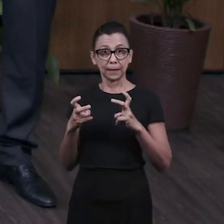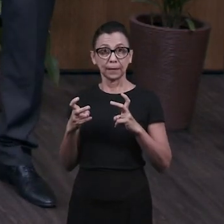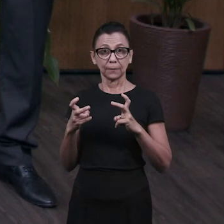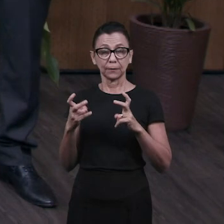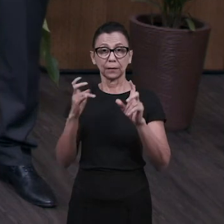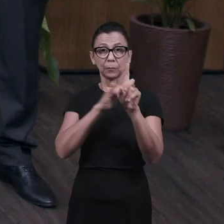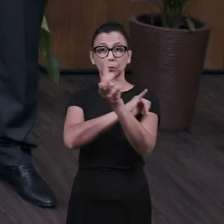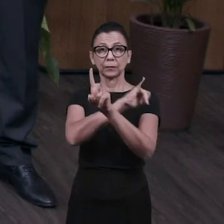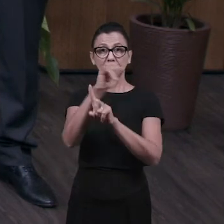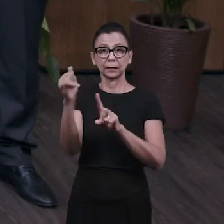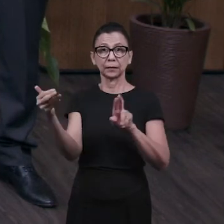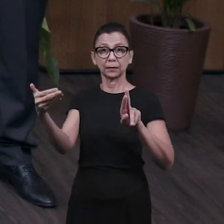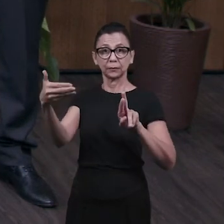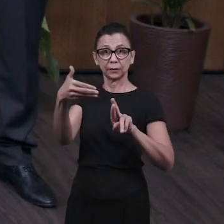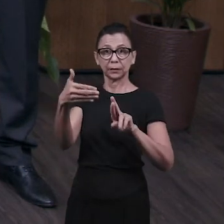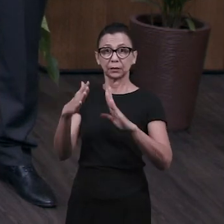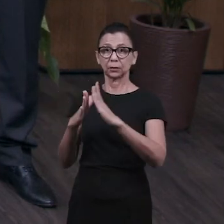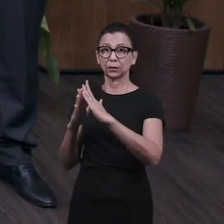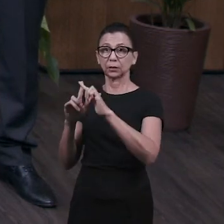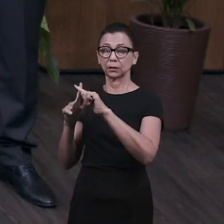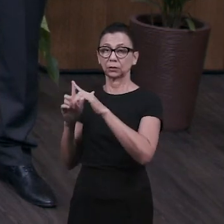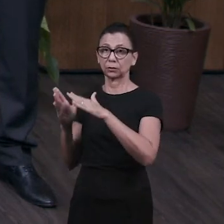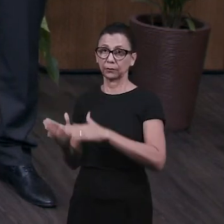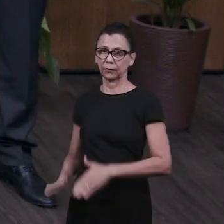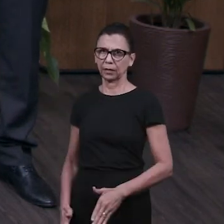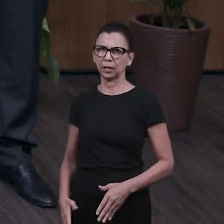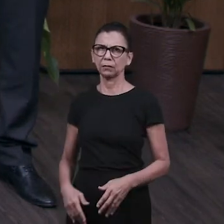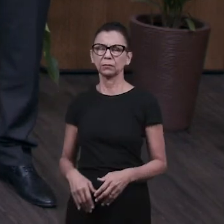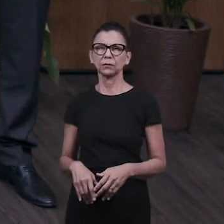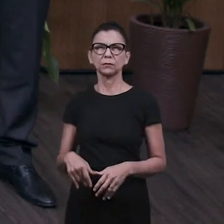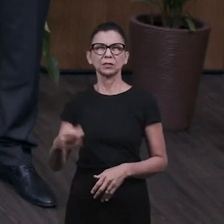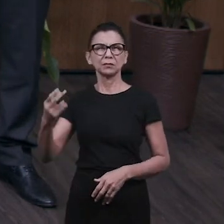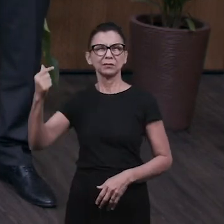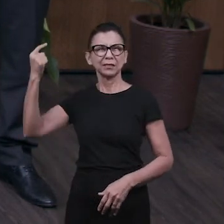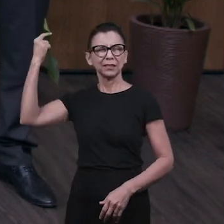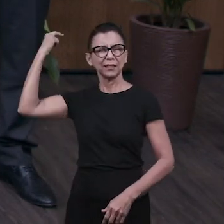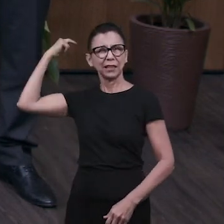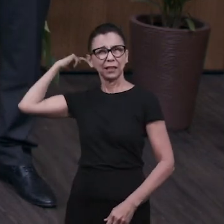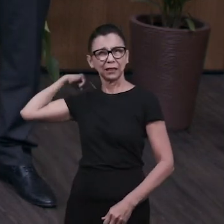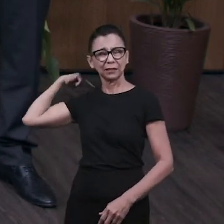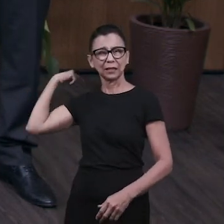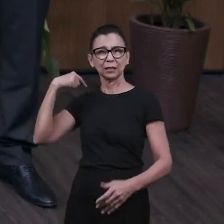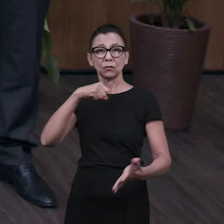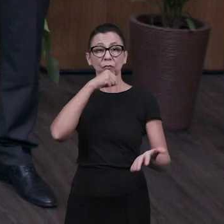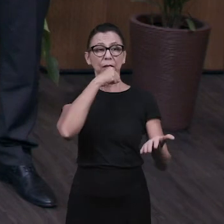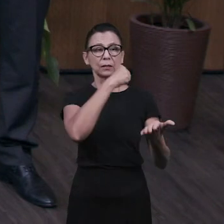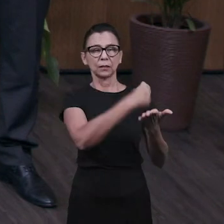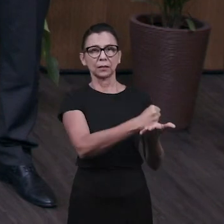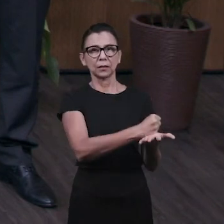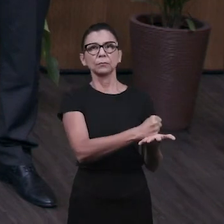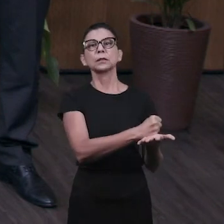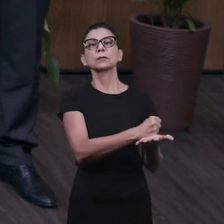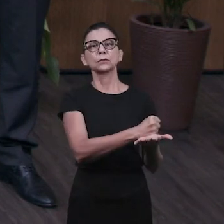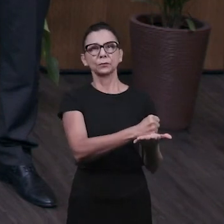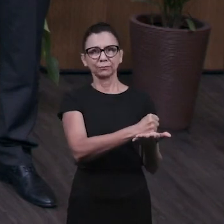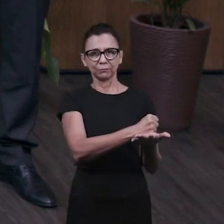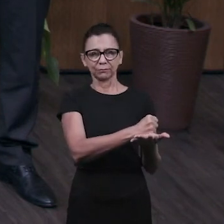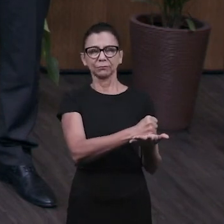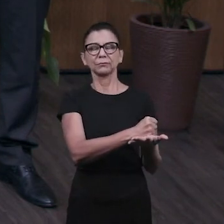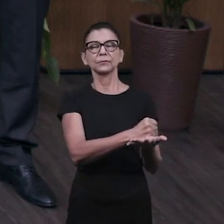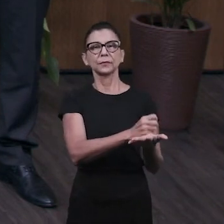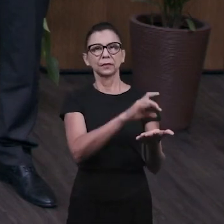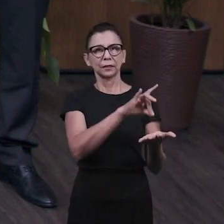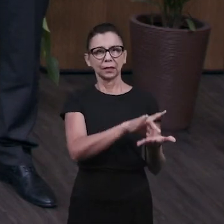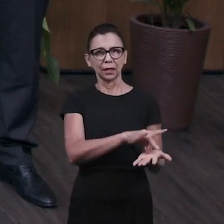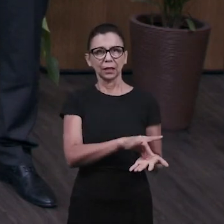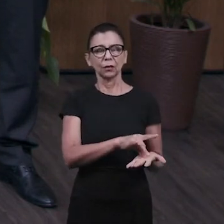était établie depuis l'Ancien Testament. Ici, nous pouvons citer le livre de